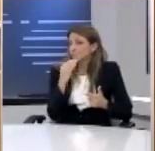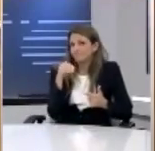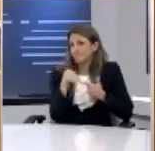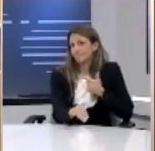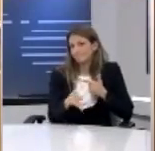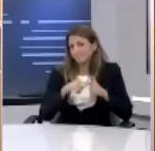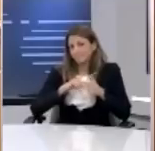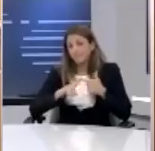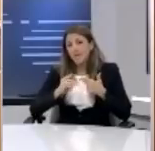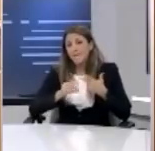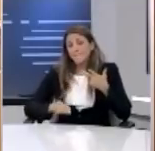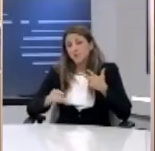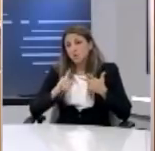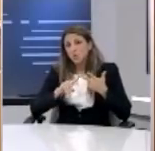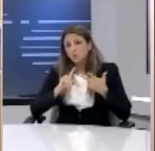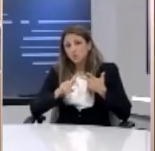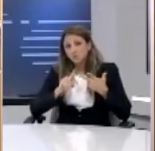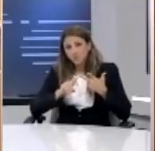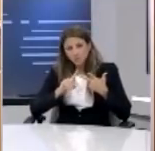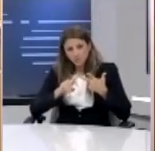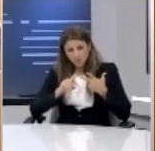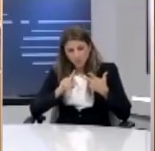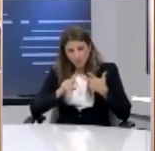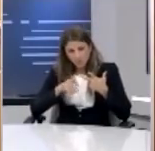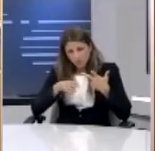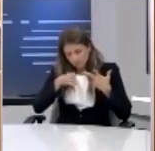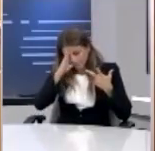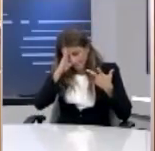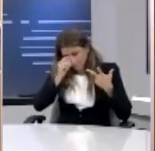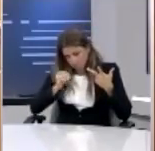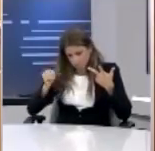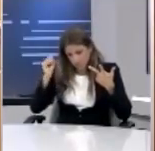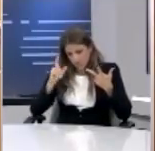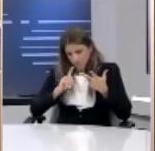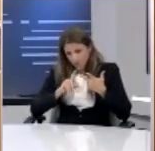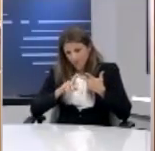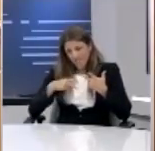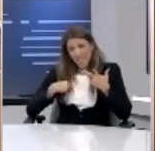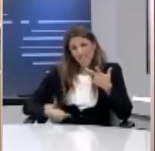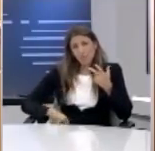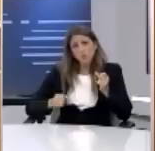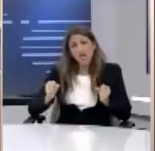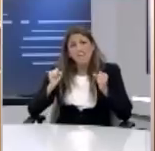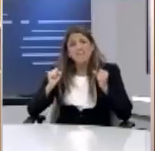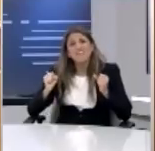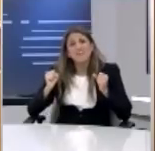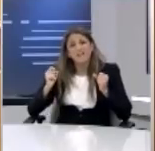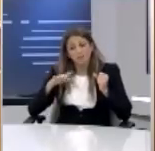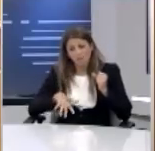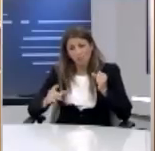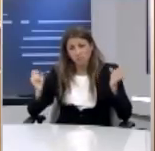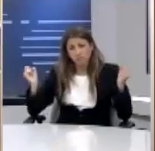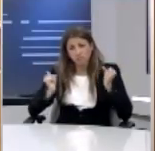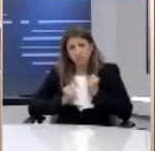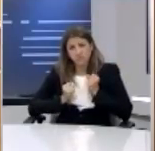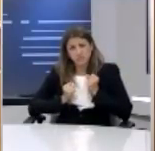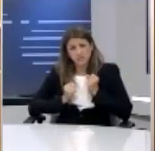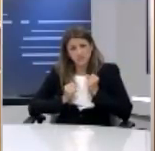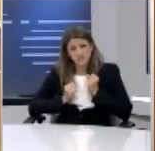τεράστιες επιπτώσεις αυτό και στη δημόσια υγεία, αν δεν μπορούν να έχουν πρόσβαση και σε δημόσια